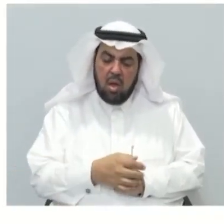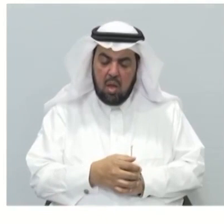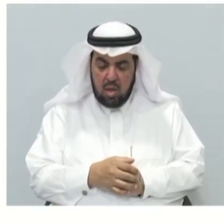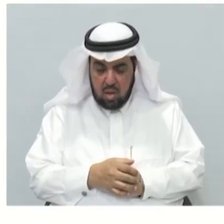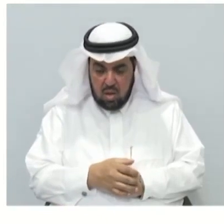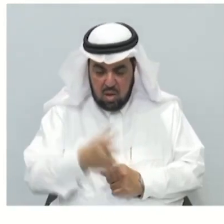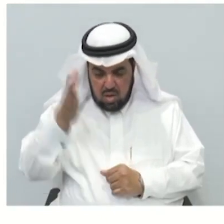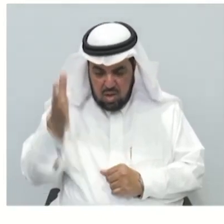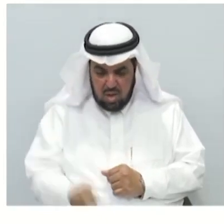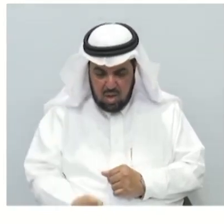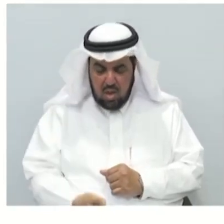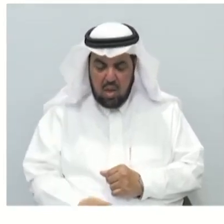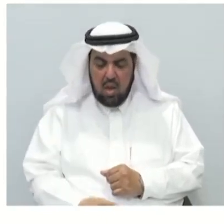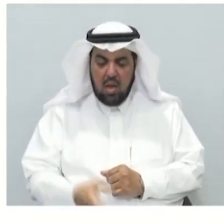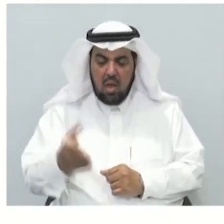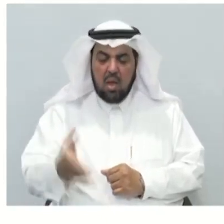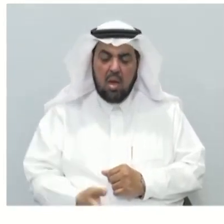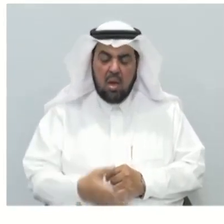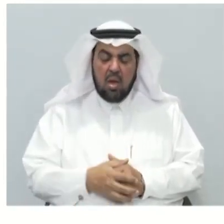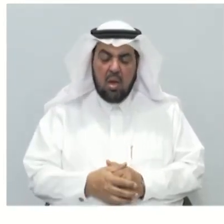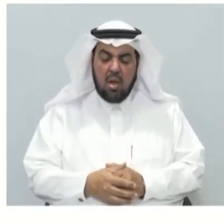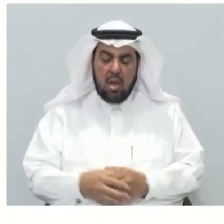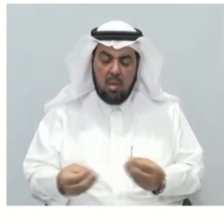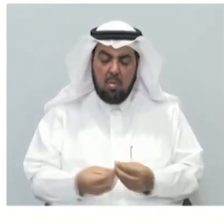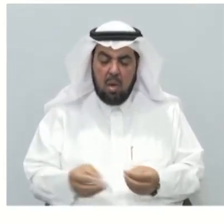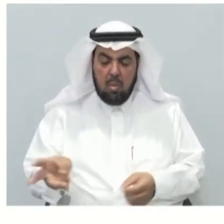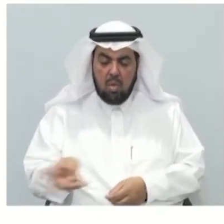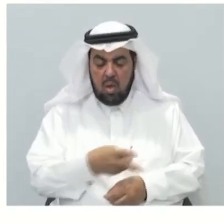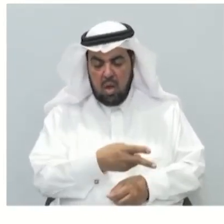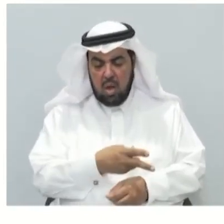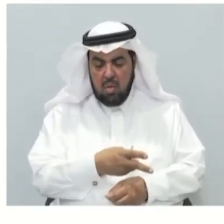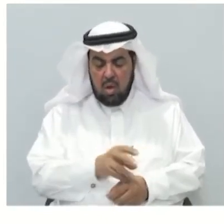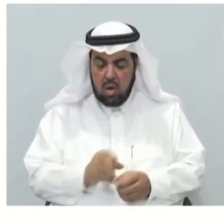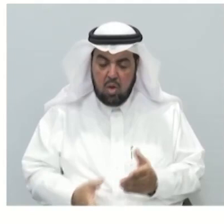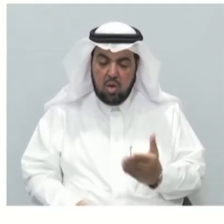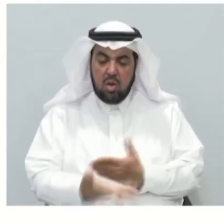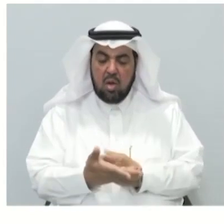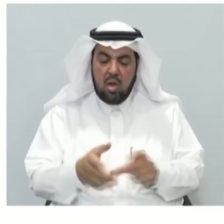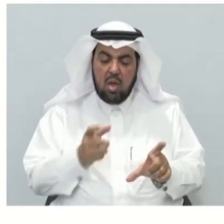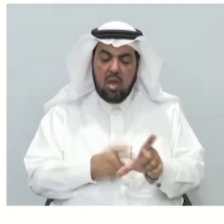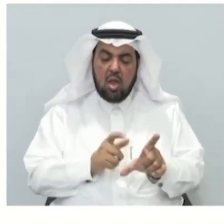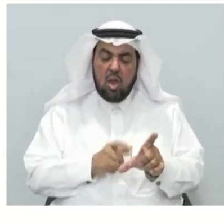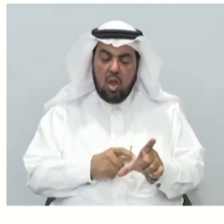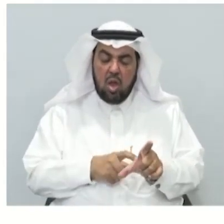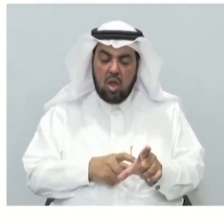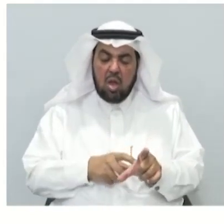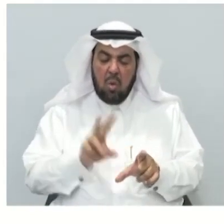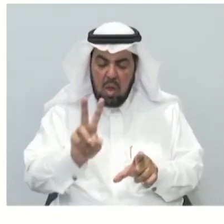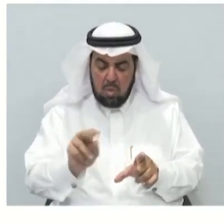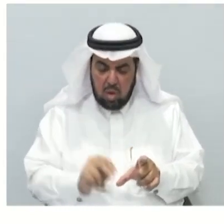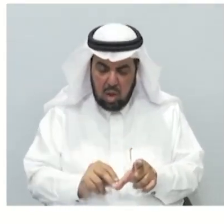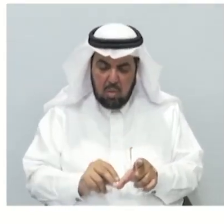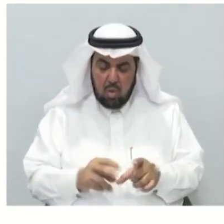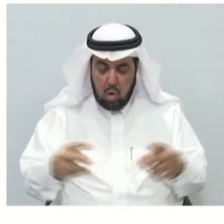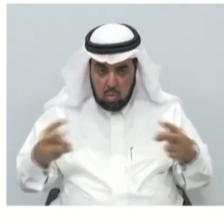وقطعه ما قاطع فان هذا القاطع مع المستقيمين المتوازيين ينتج عندي زوايا متبادله داخليه متطابقه وزوايا